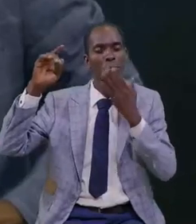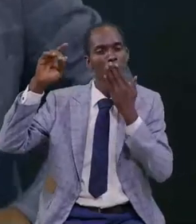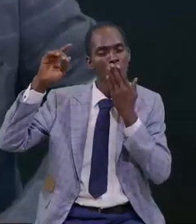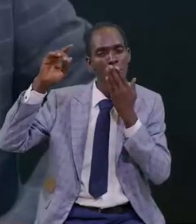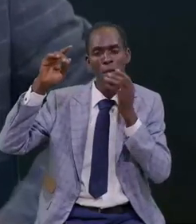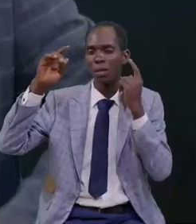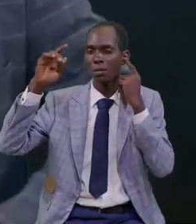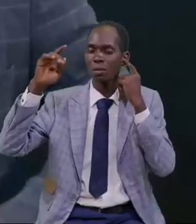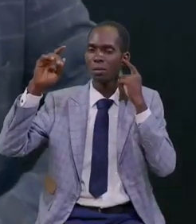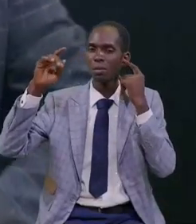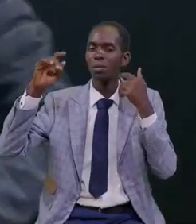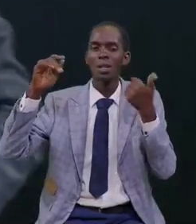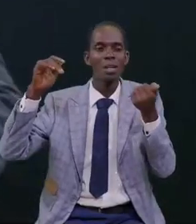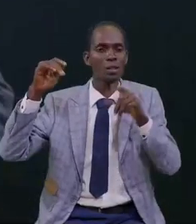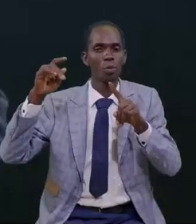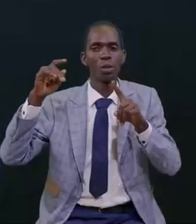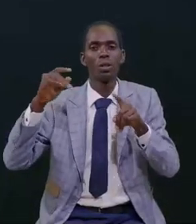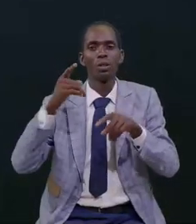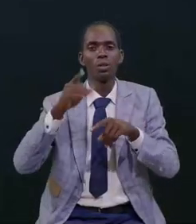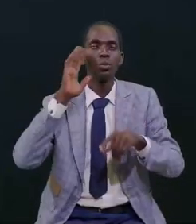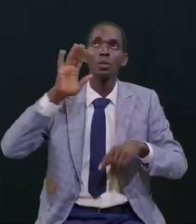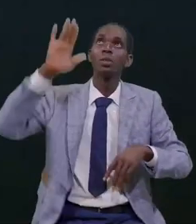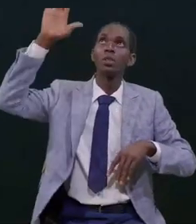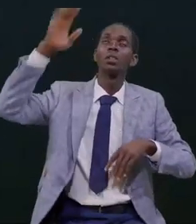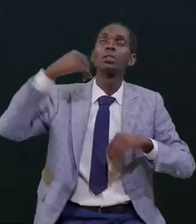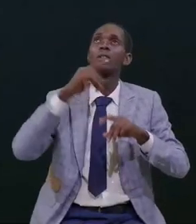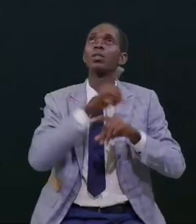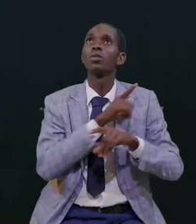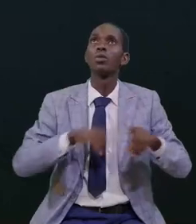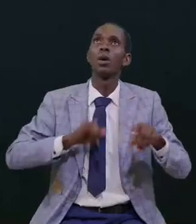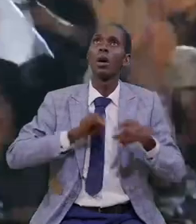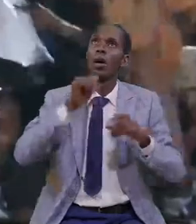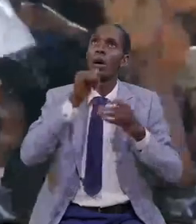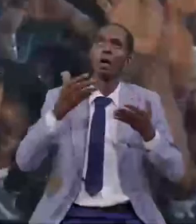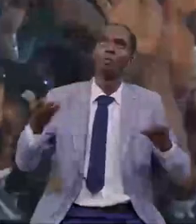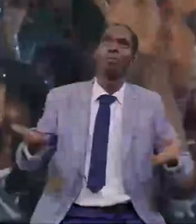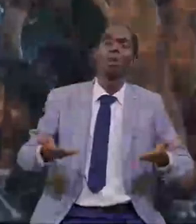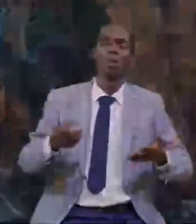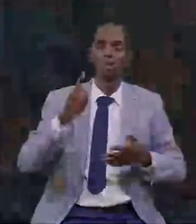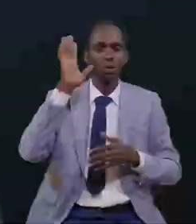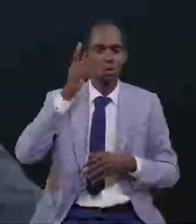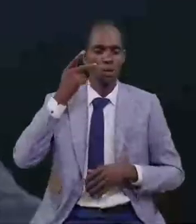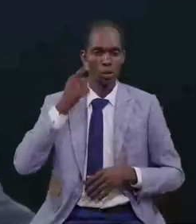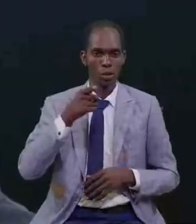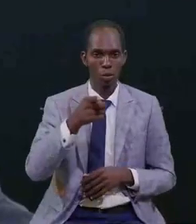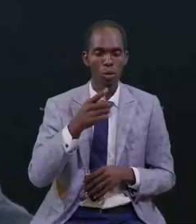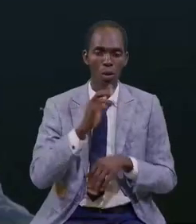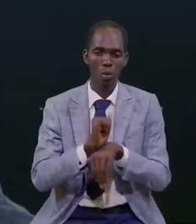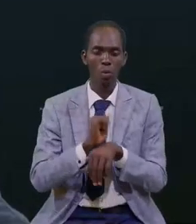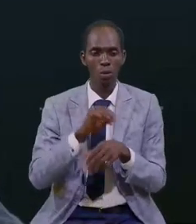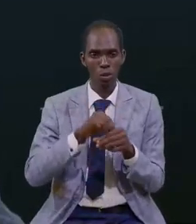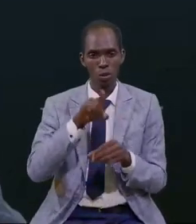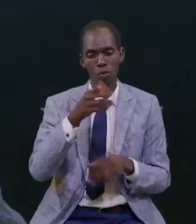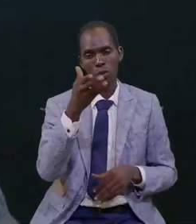montrer que je suis là le Seigneur te verra et agira et après le dernier